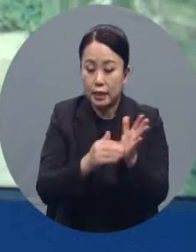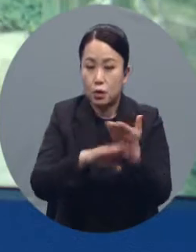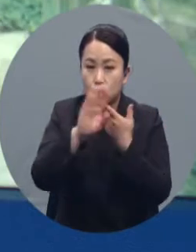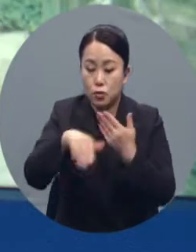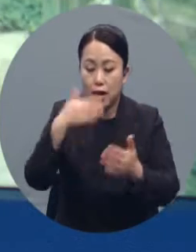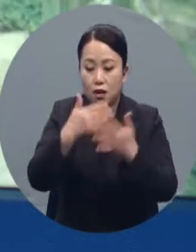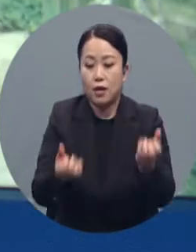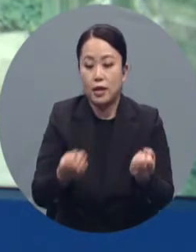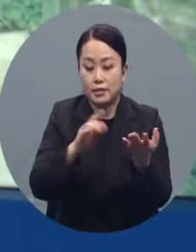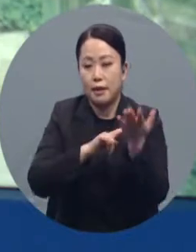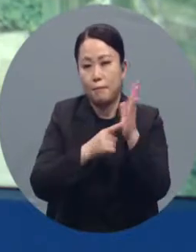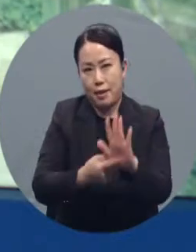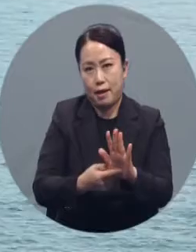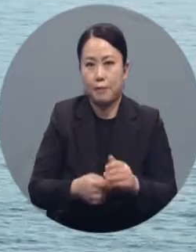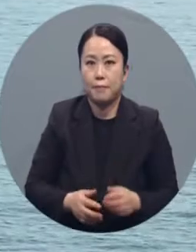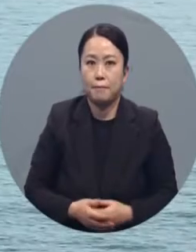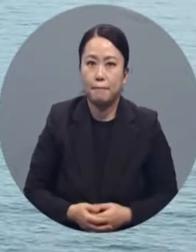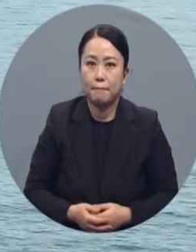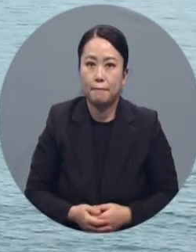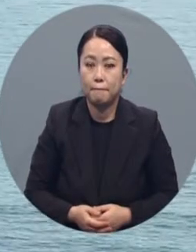기자입니다.